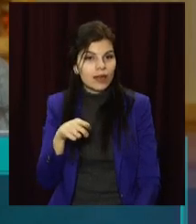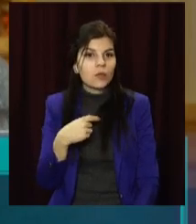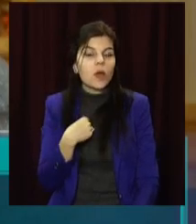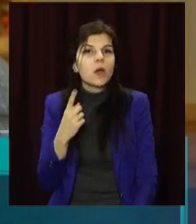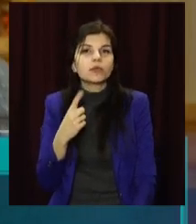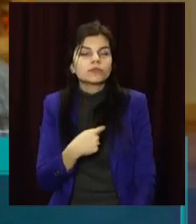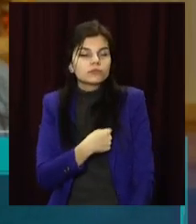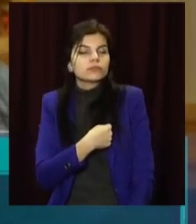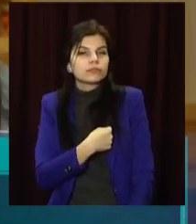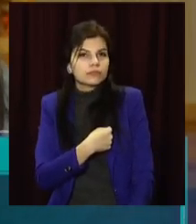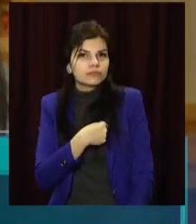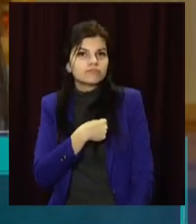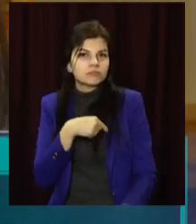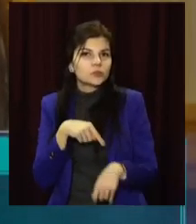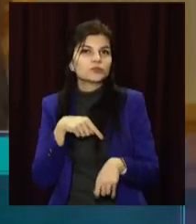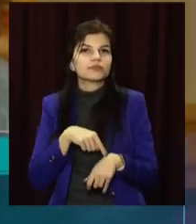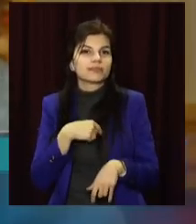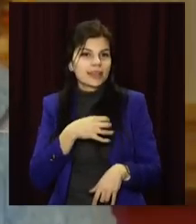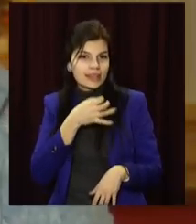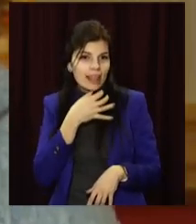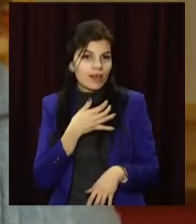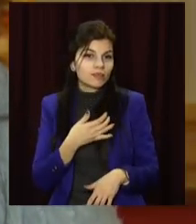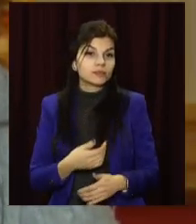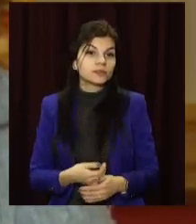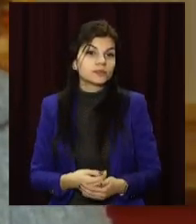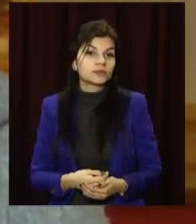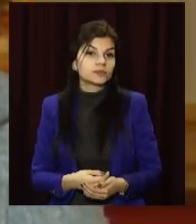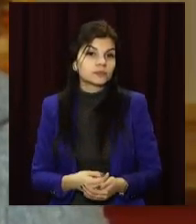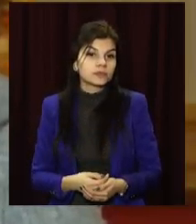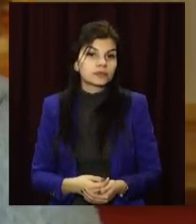чомусь дуже запала в душу. Не то, щоб я...